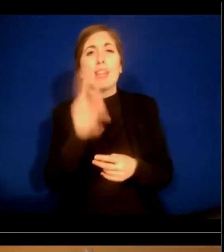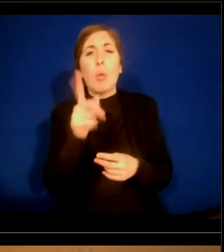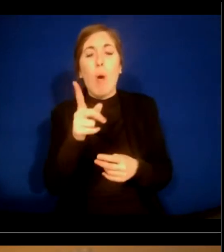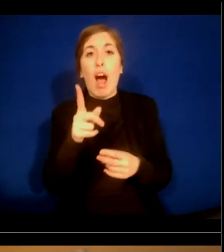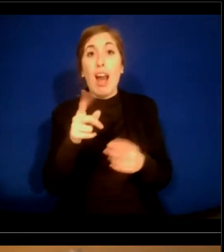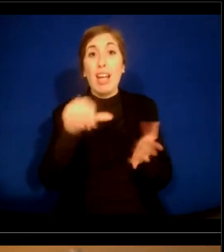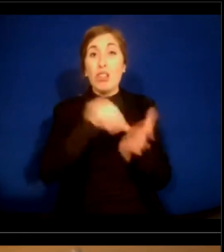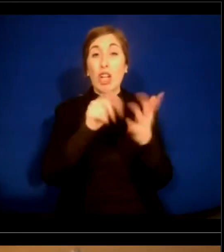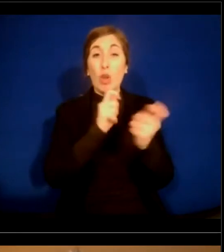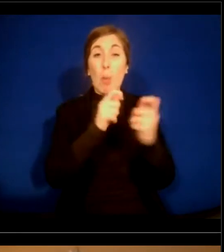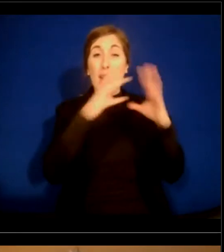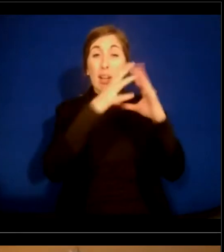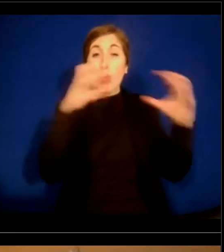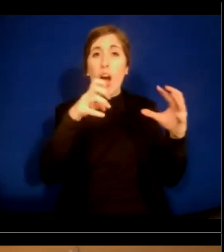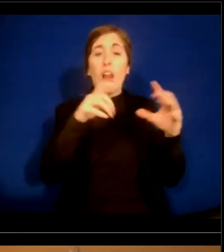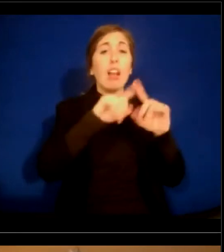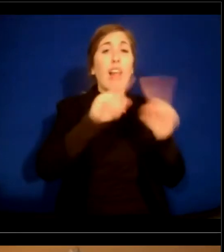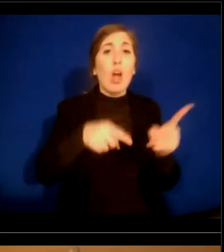guardavo negli occhi le persone